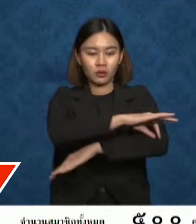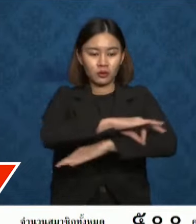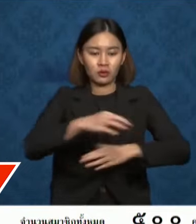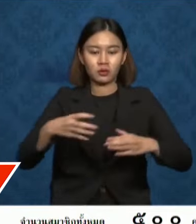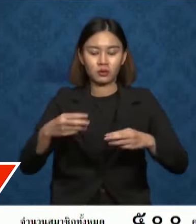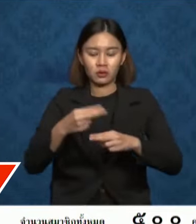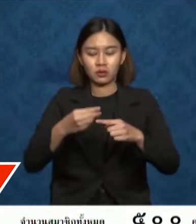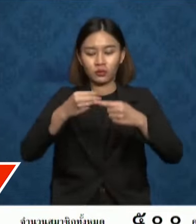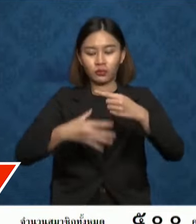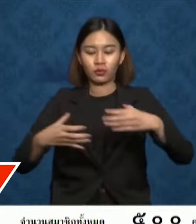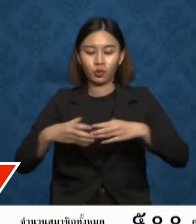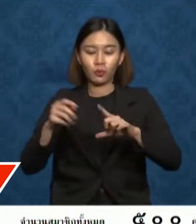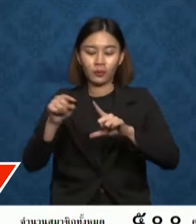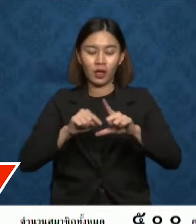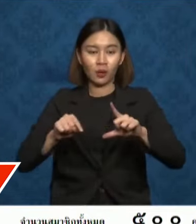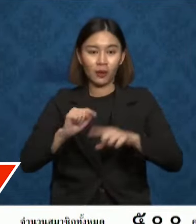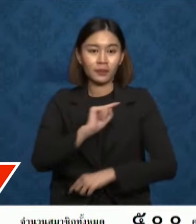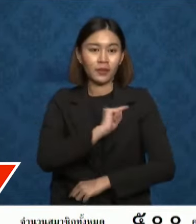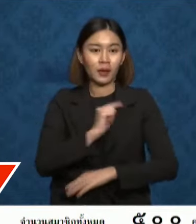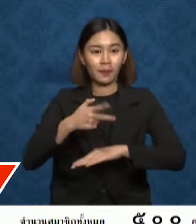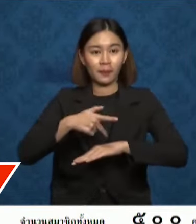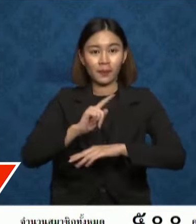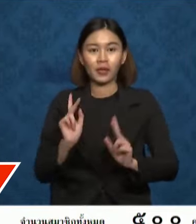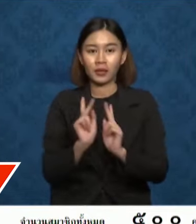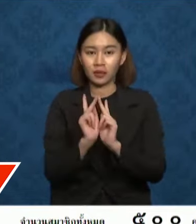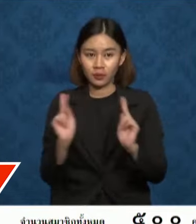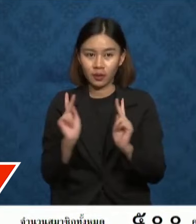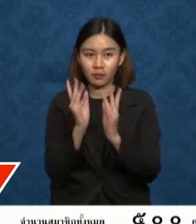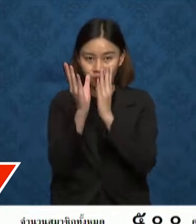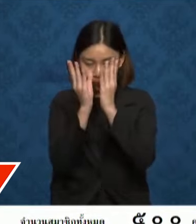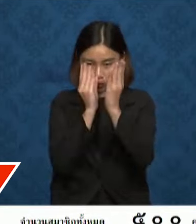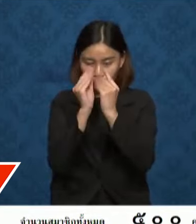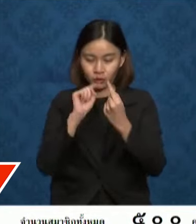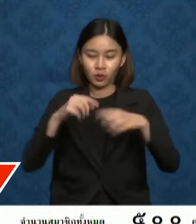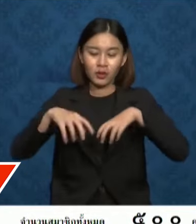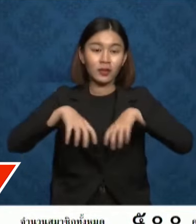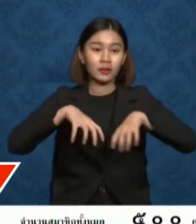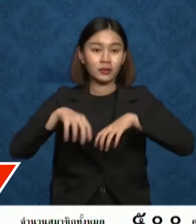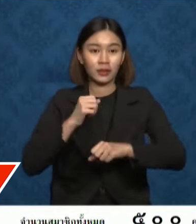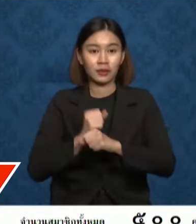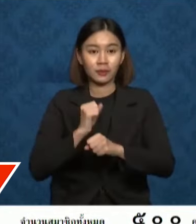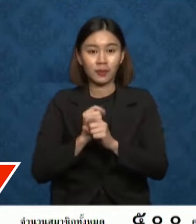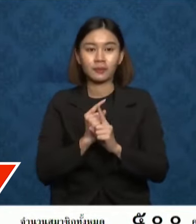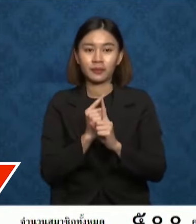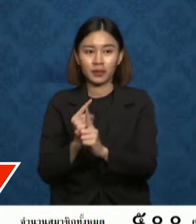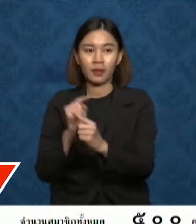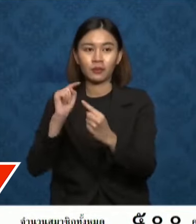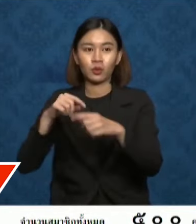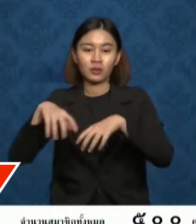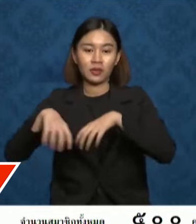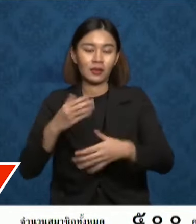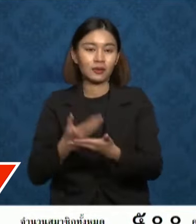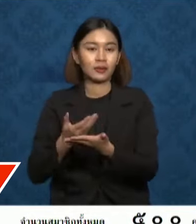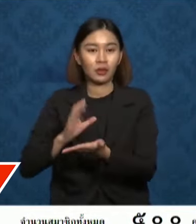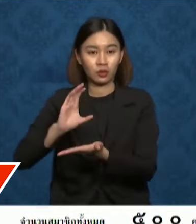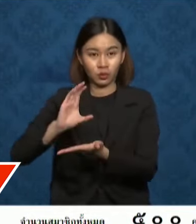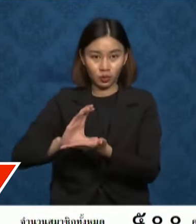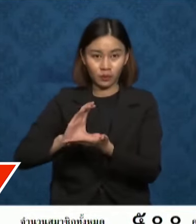การป